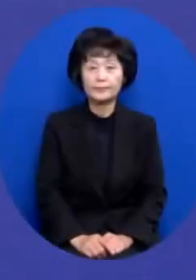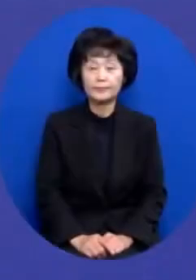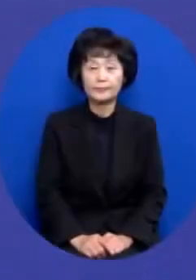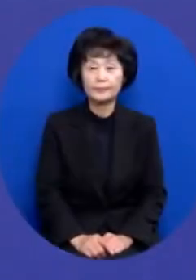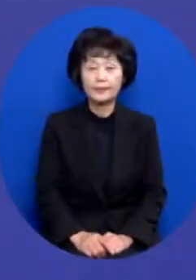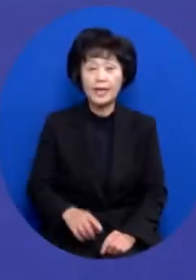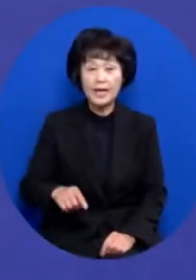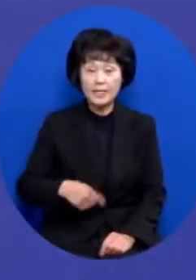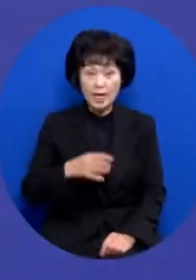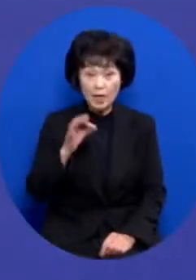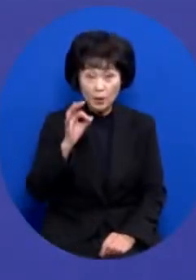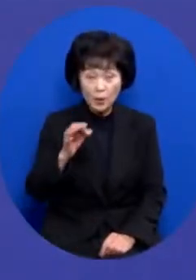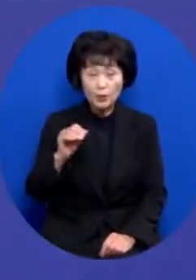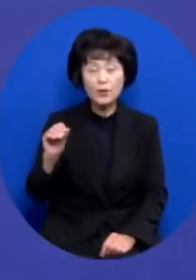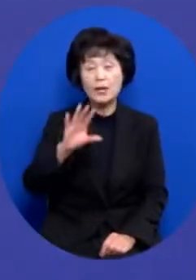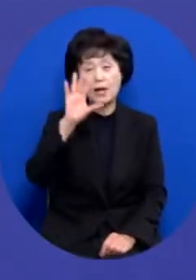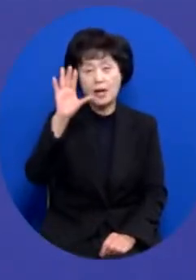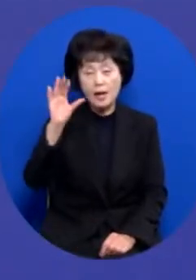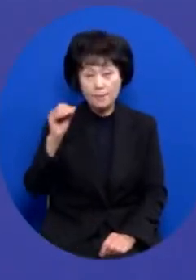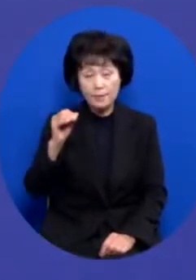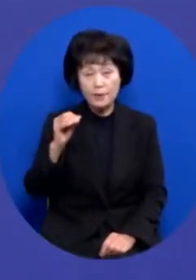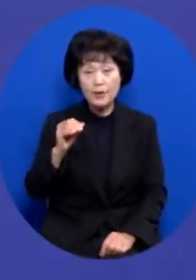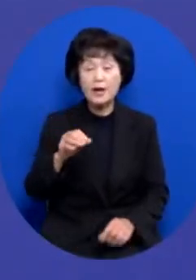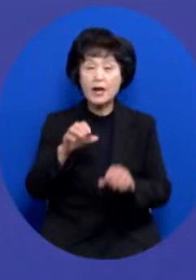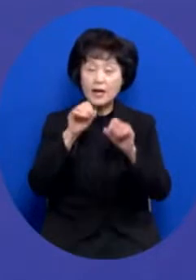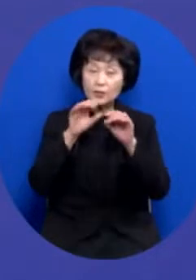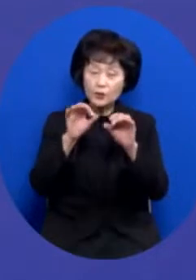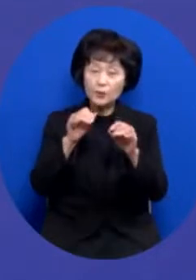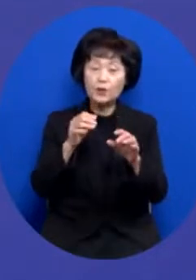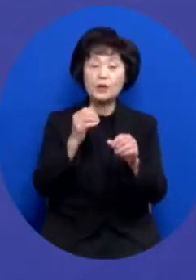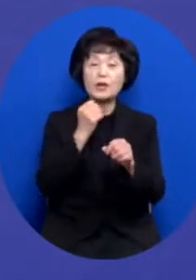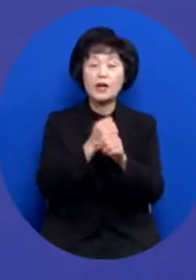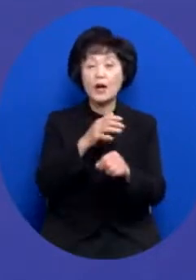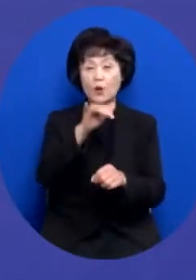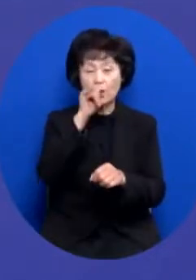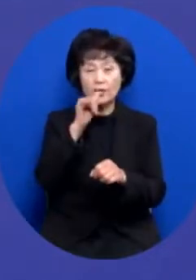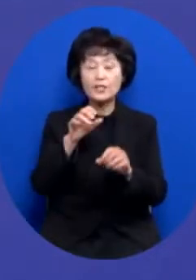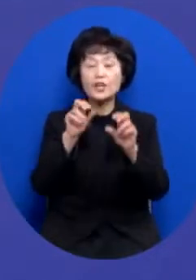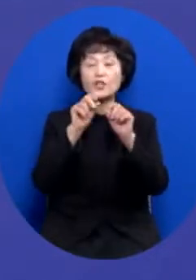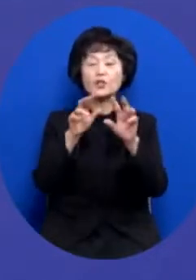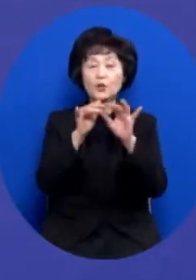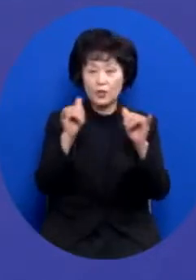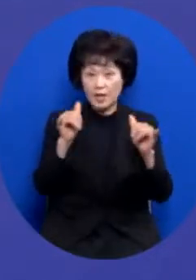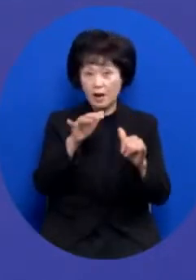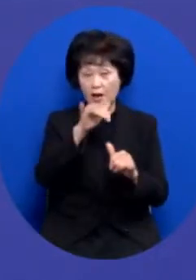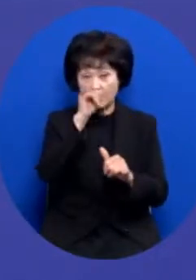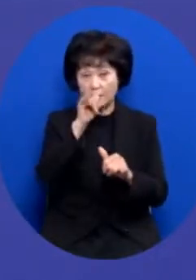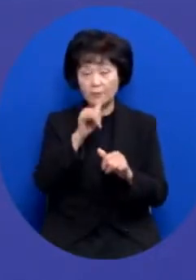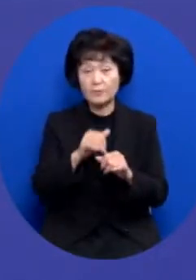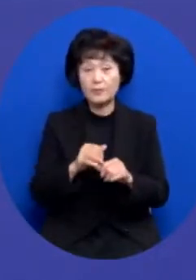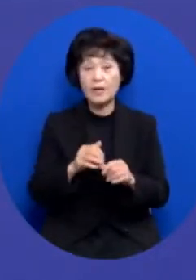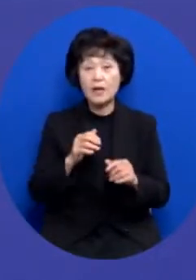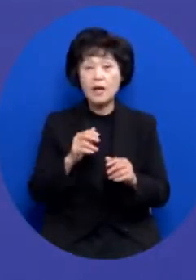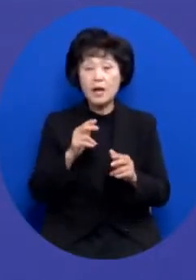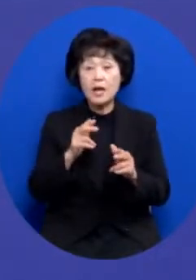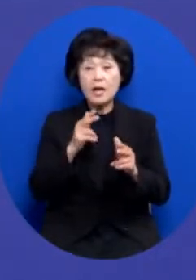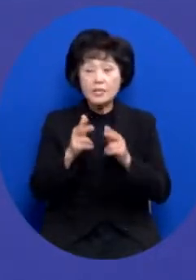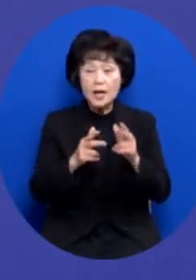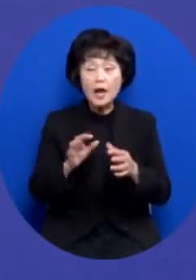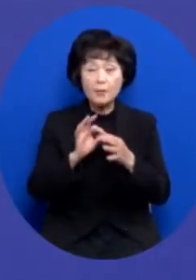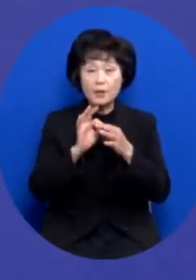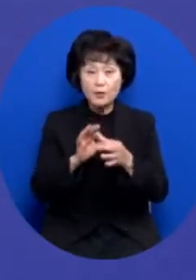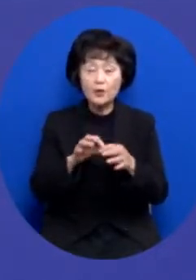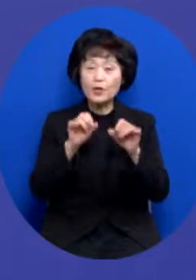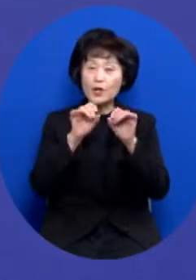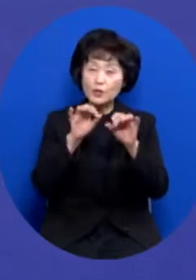자비량으로 아프리카 지역 고구마를 위해 헌신하고 있는 선교사가 있습니다 비즈니스 선교로 현지의 다음 세대를 위한 사역도